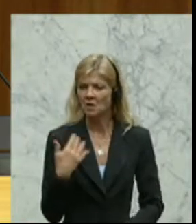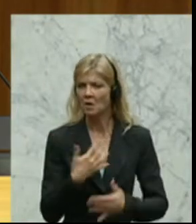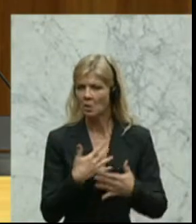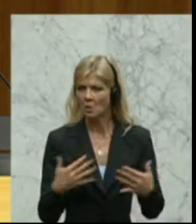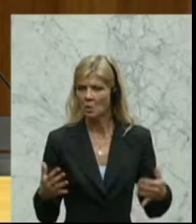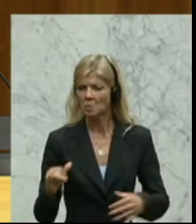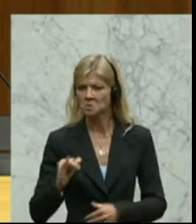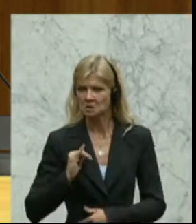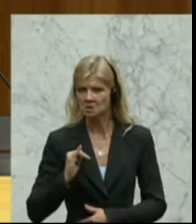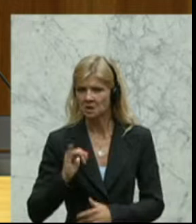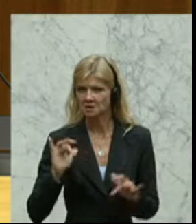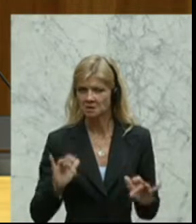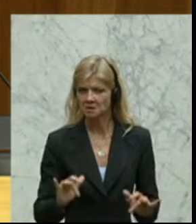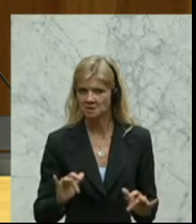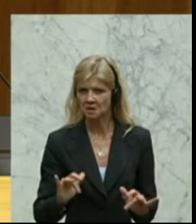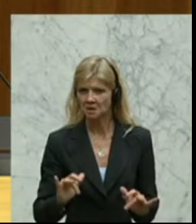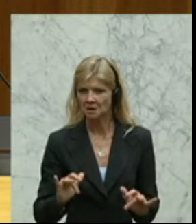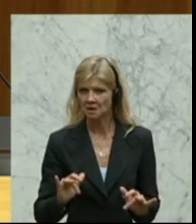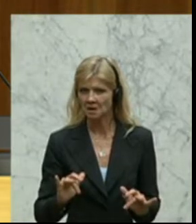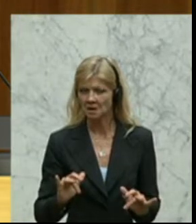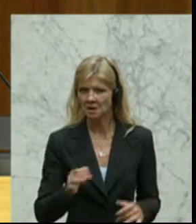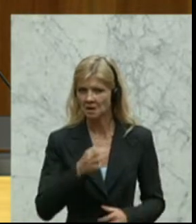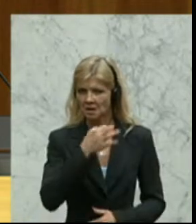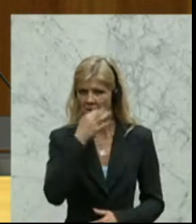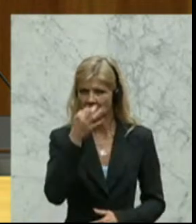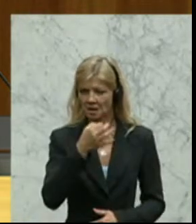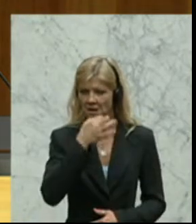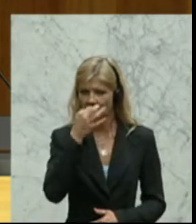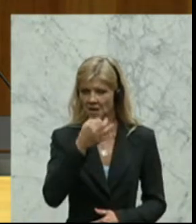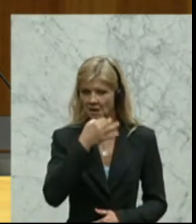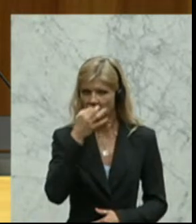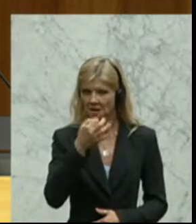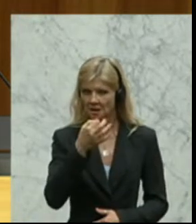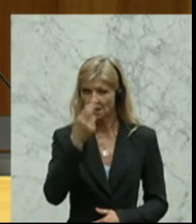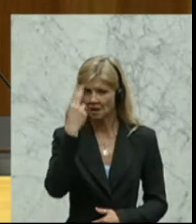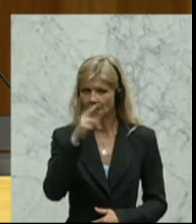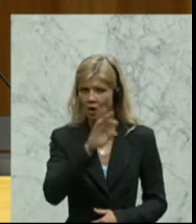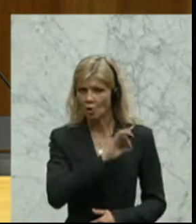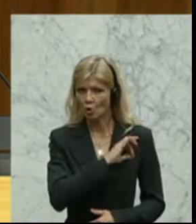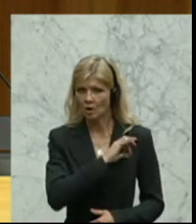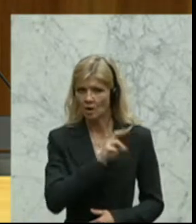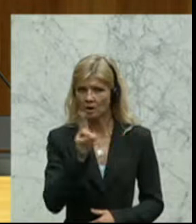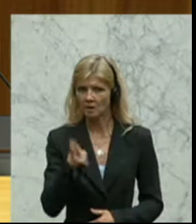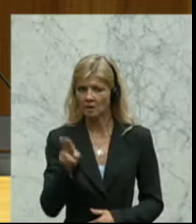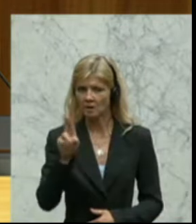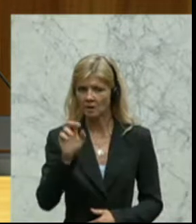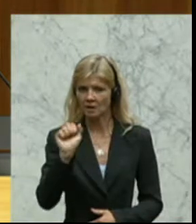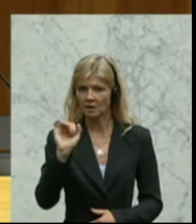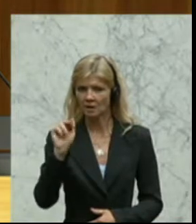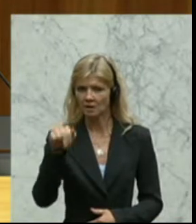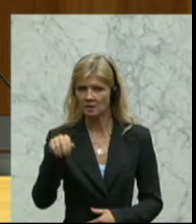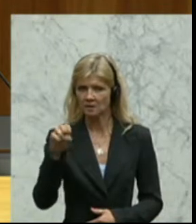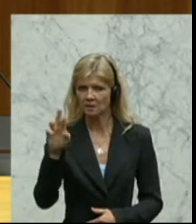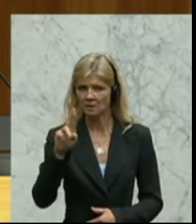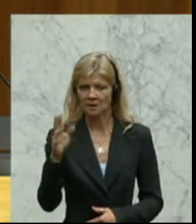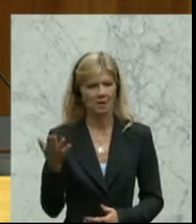den Redebeitrag vom Kollegen Greiner gehört. Und vom Prinzip her müsste man sagen, in der Analyse ist man nicht weit,